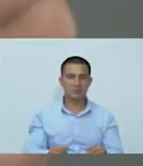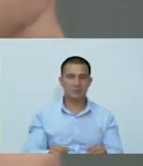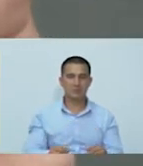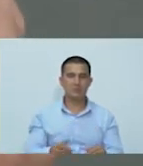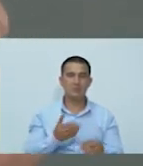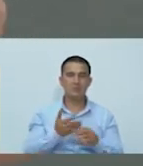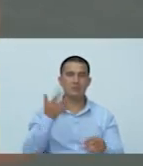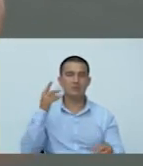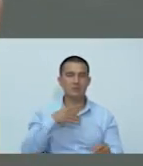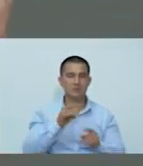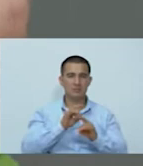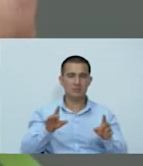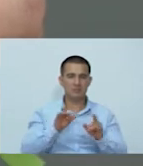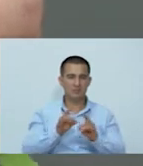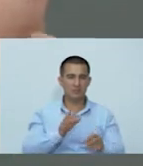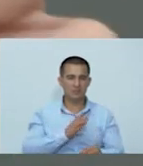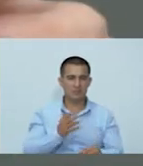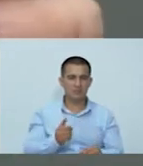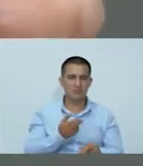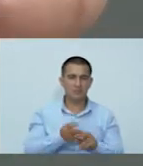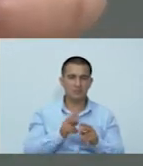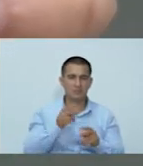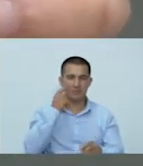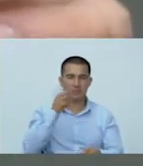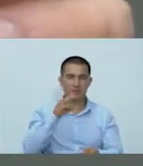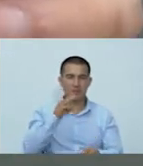oldingi mashg'ulotlarimizda o'tgan tomchi